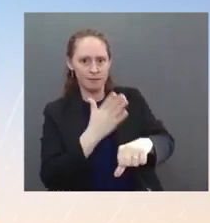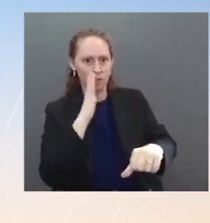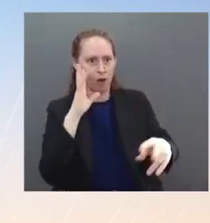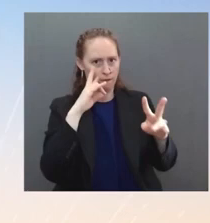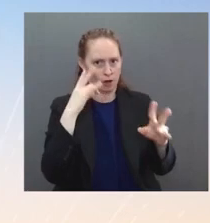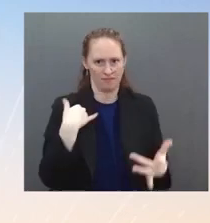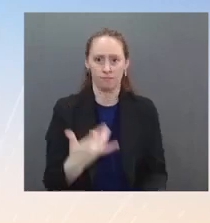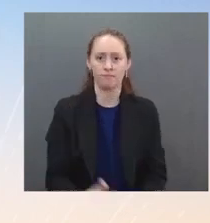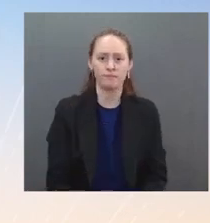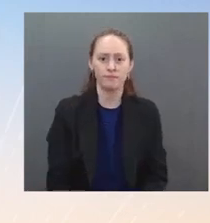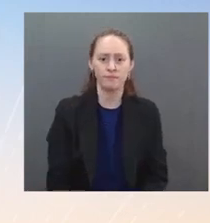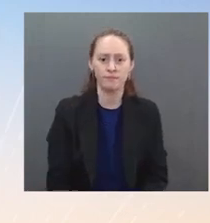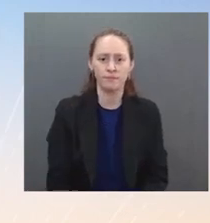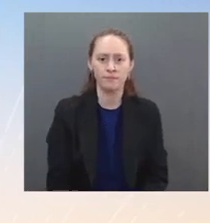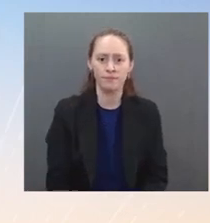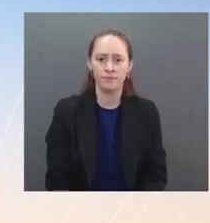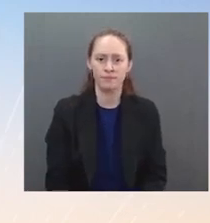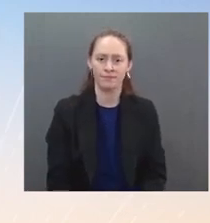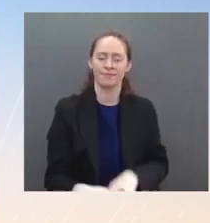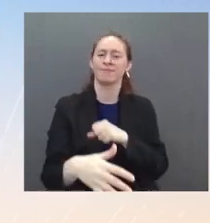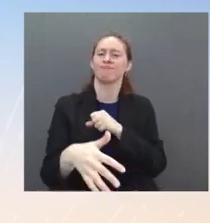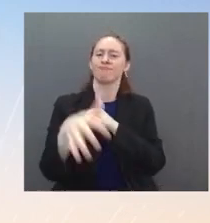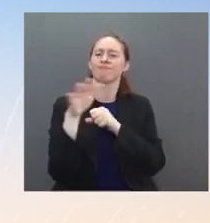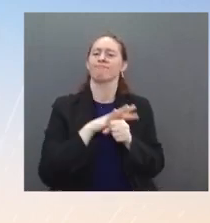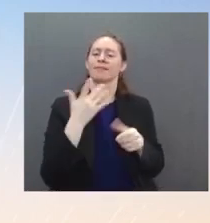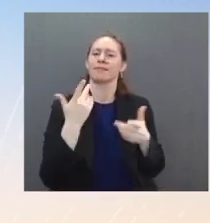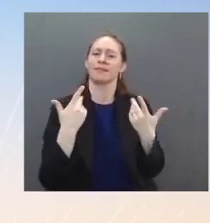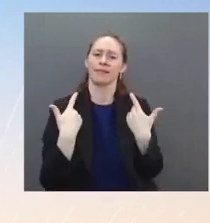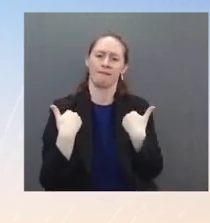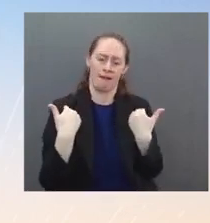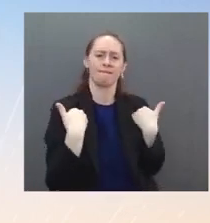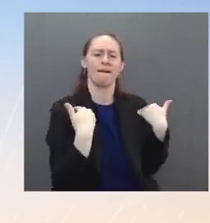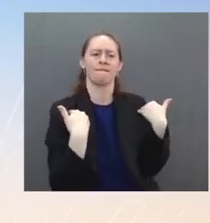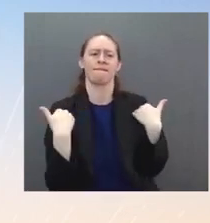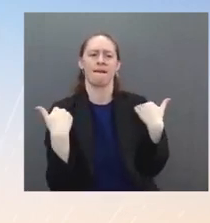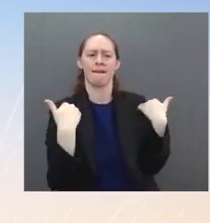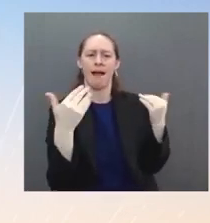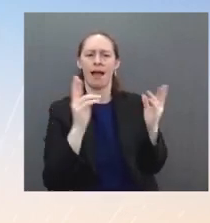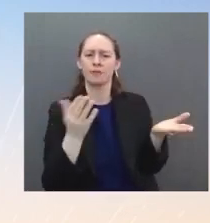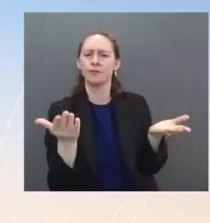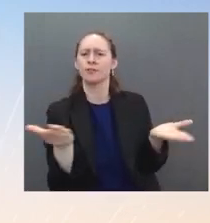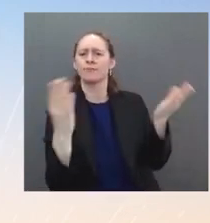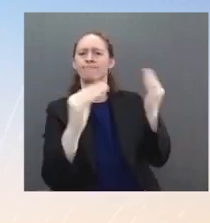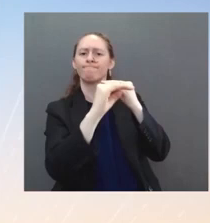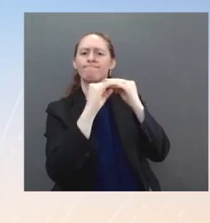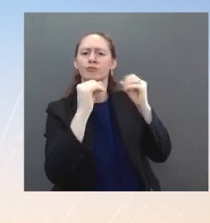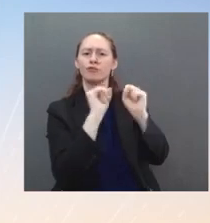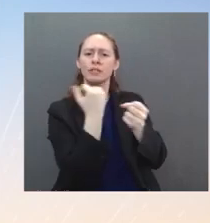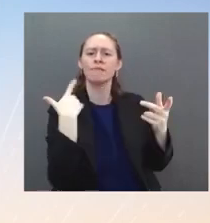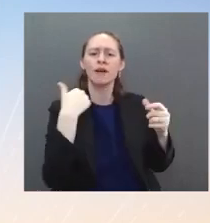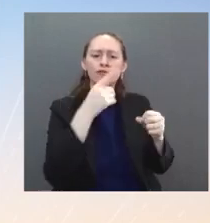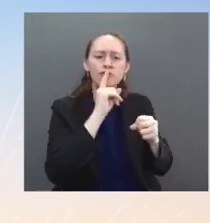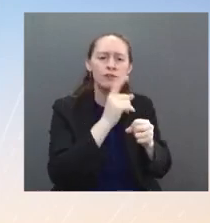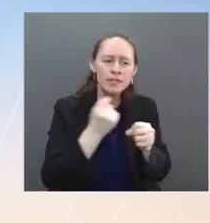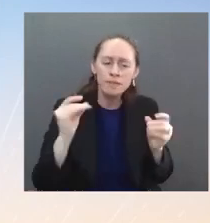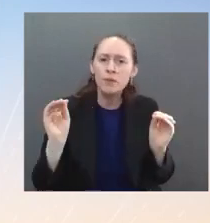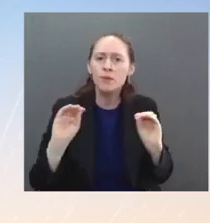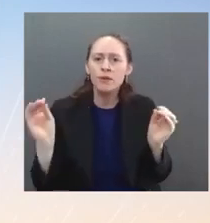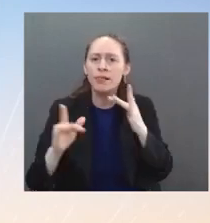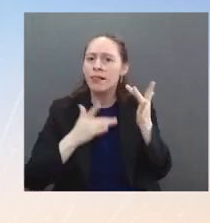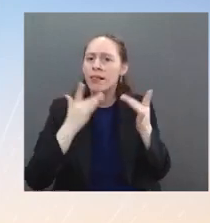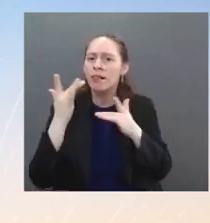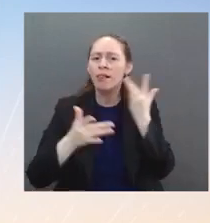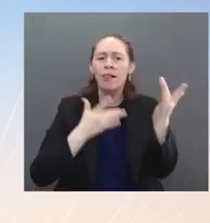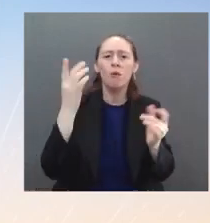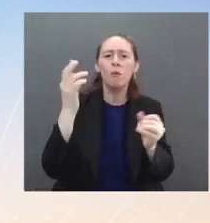của Âu Châu. Putin nghĩ rằng mọi thứ lẽ ra phải diễn ra tốt hơn. Đó là vấn đề khi bạn bao quanh mình với những người đàn